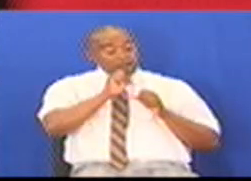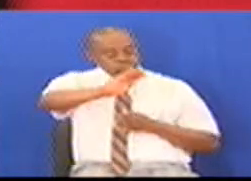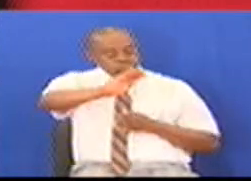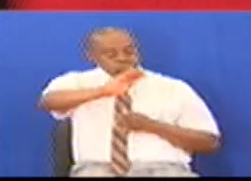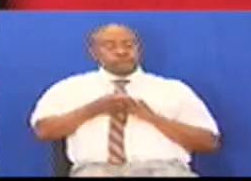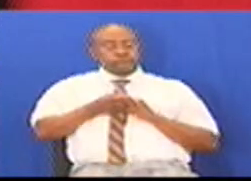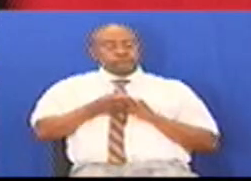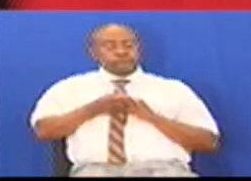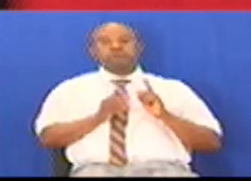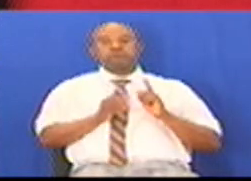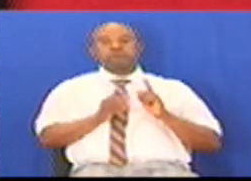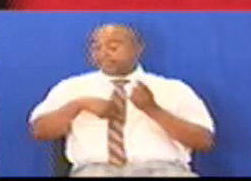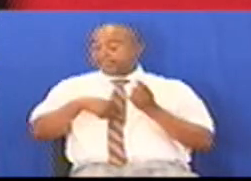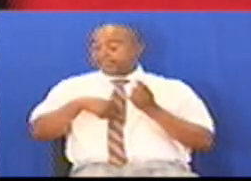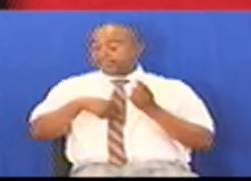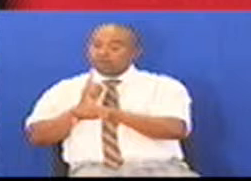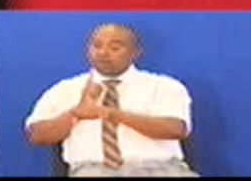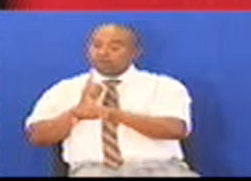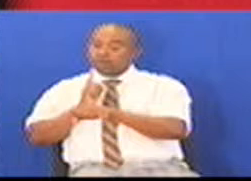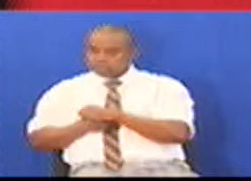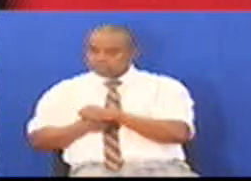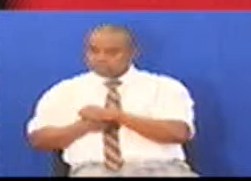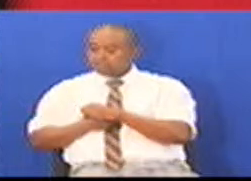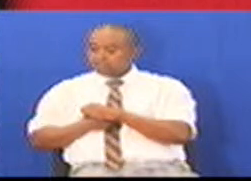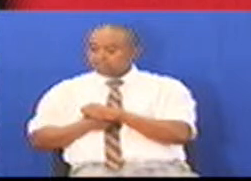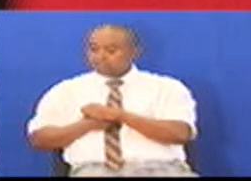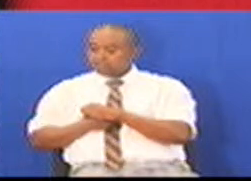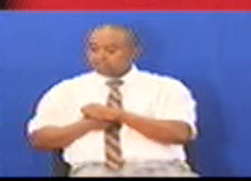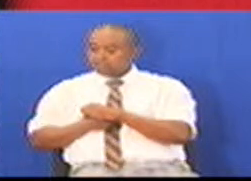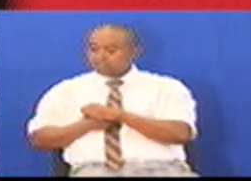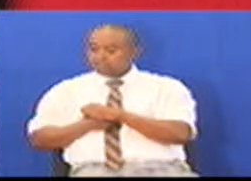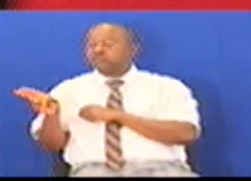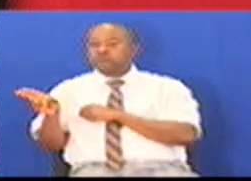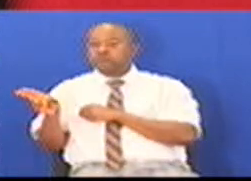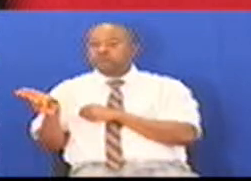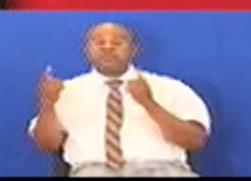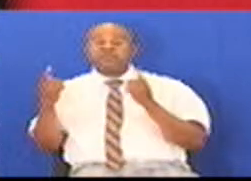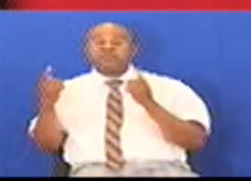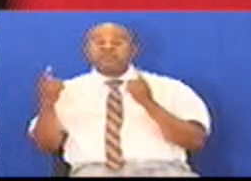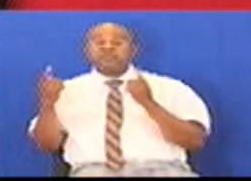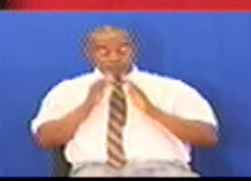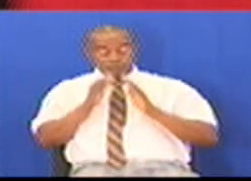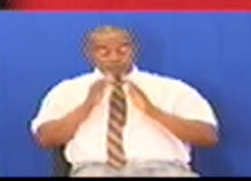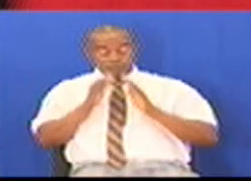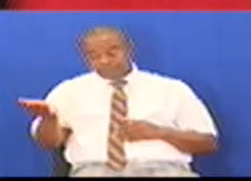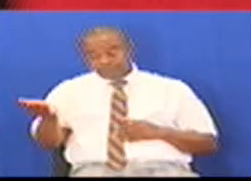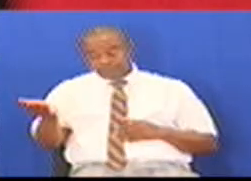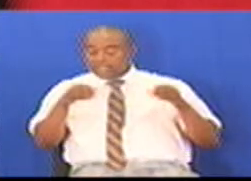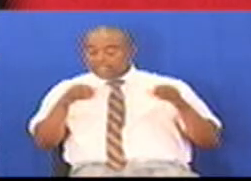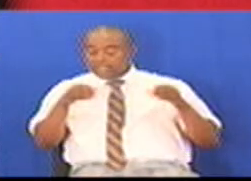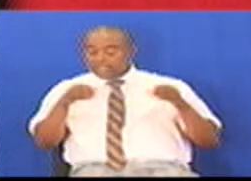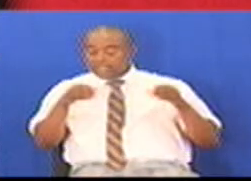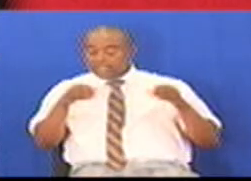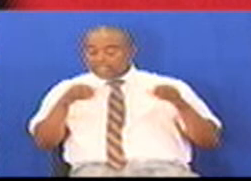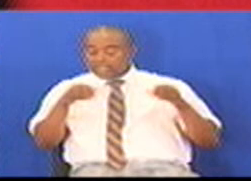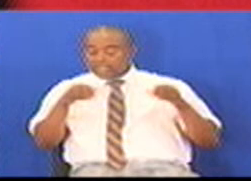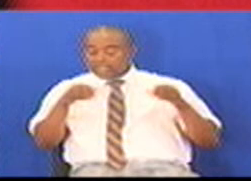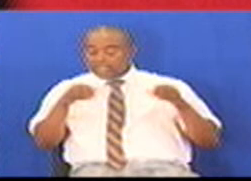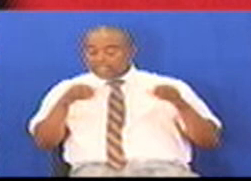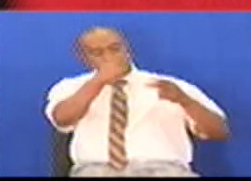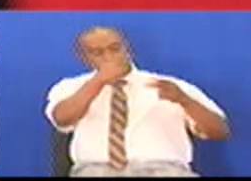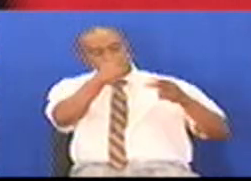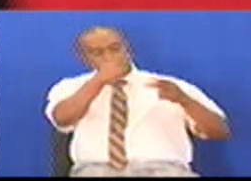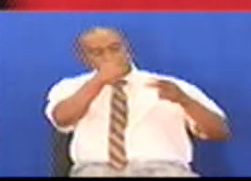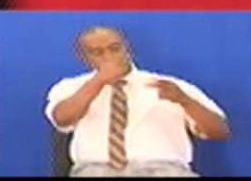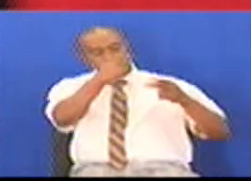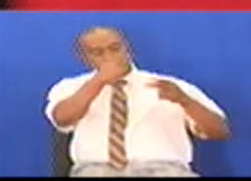usahihi na kwa wakati katika halmashauri. Aidha, Mheshimiwa Spika, kamati inashauri masuala yafuatayo